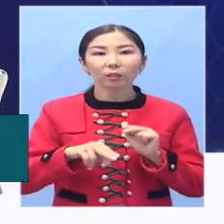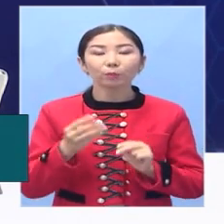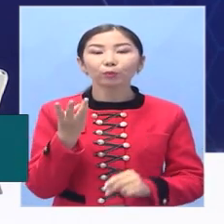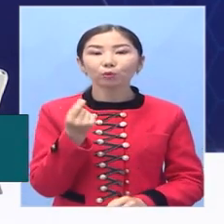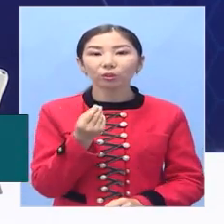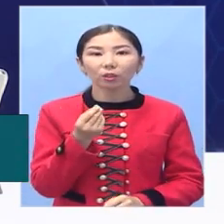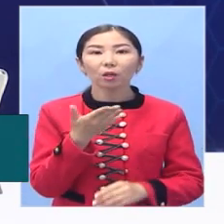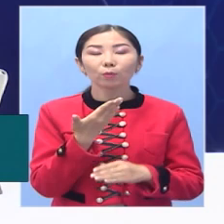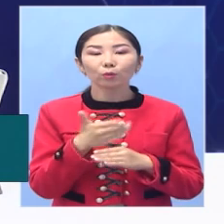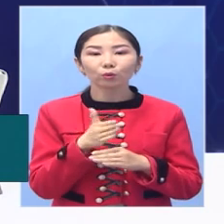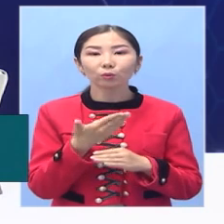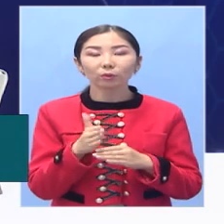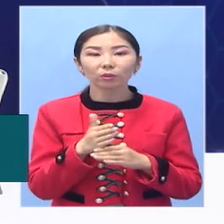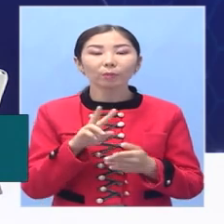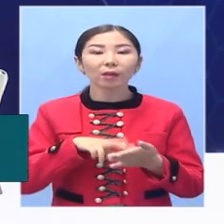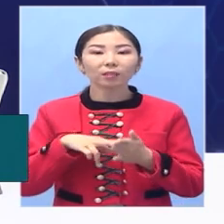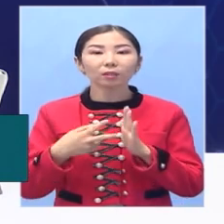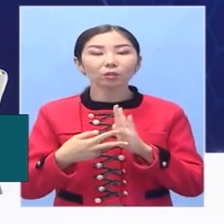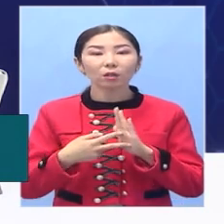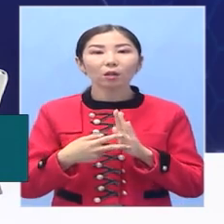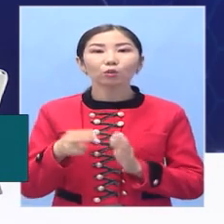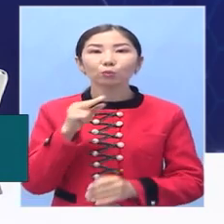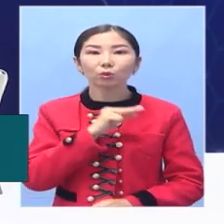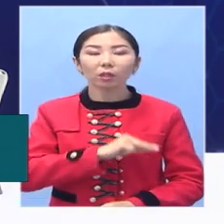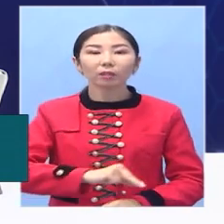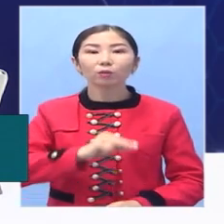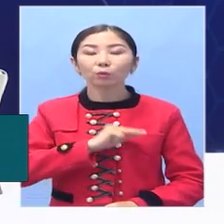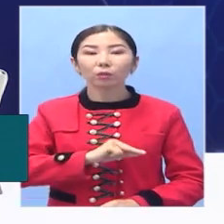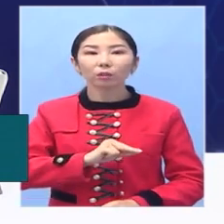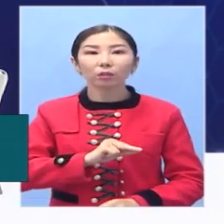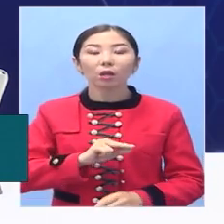Бюджетке бөлінген жаңағы осындай мақсатты жұмсалатын